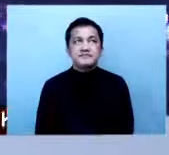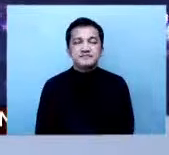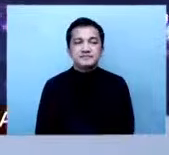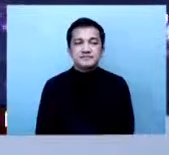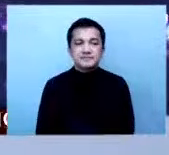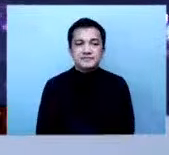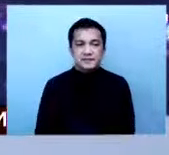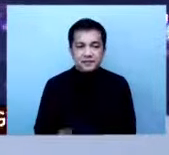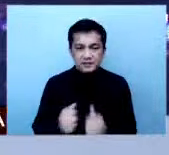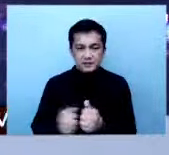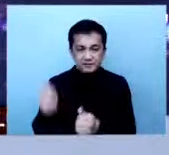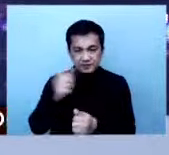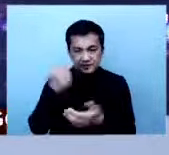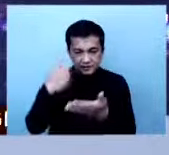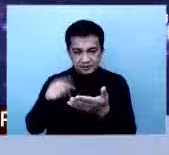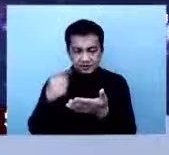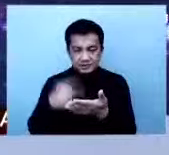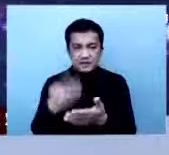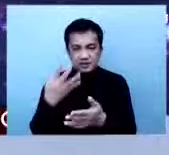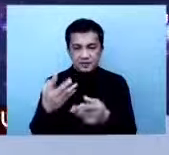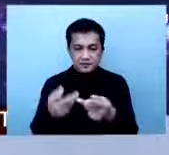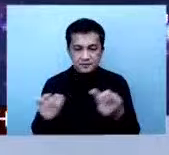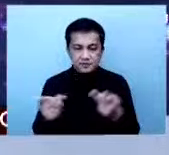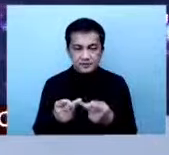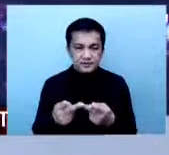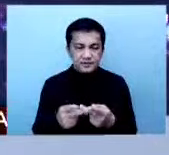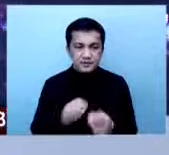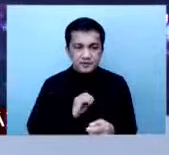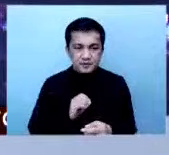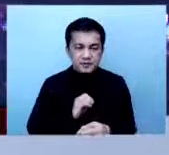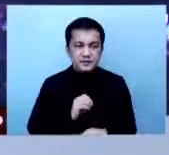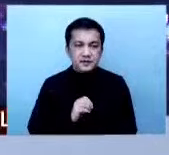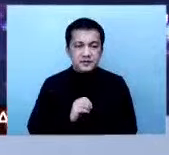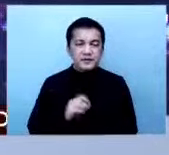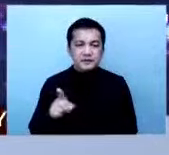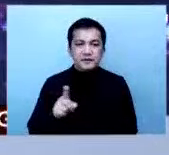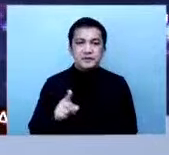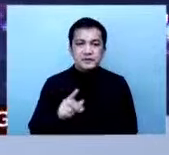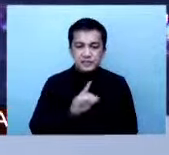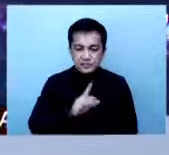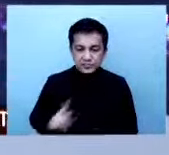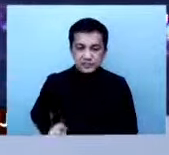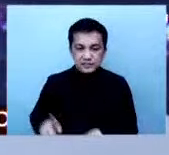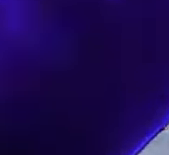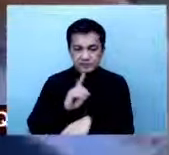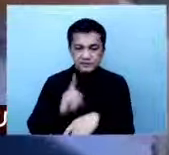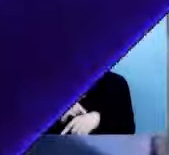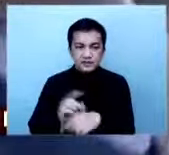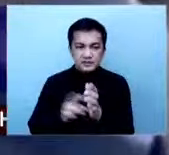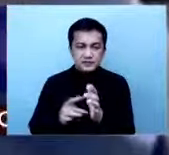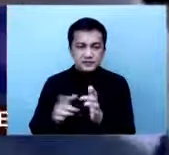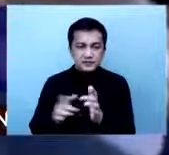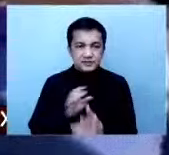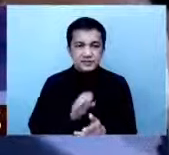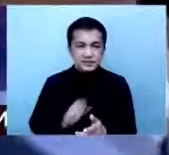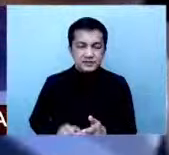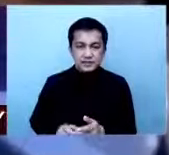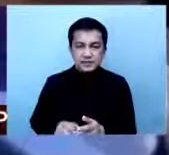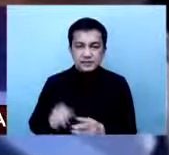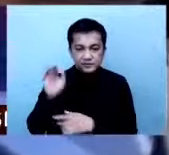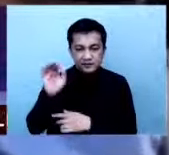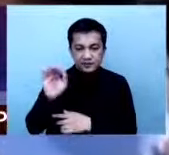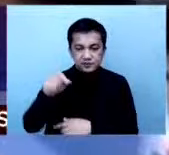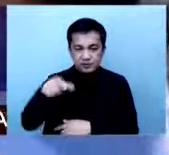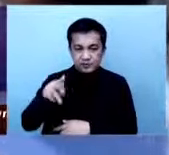autoridad ang apat na lugar na pagmamay-ari ng kingdom of Jesus Christ founder na Si pastor apolo Kiboy yan ay para i-serve sa